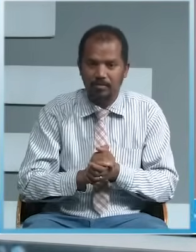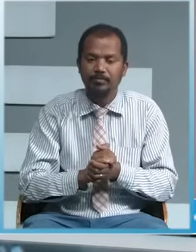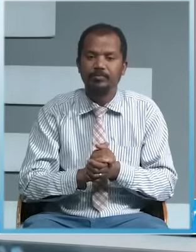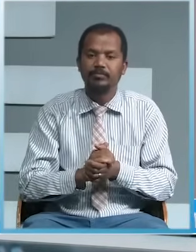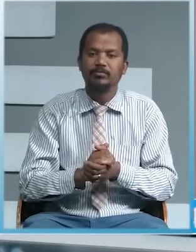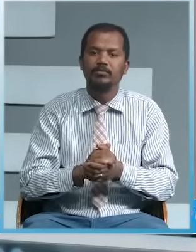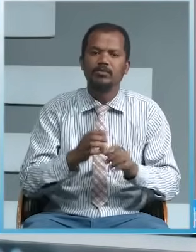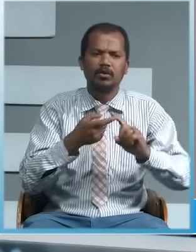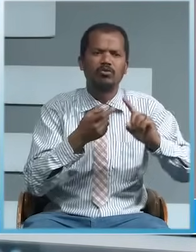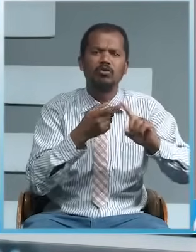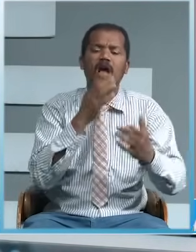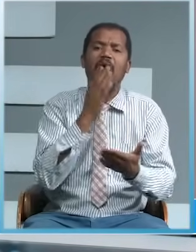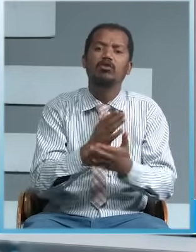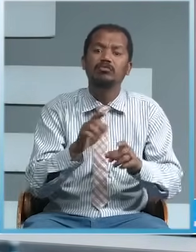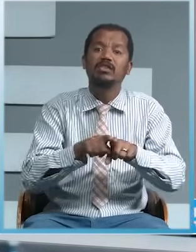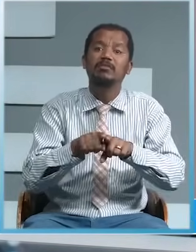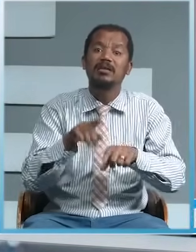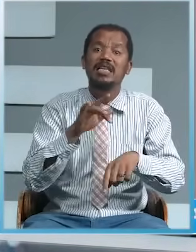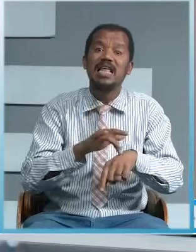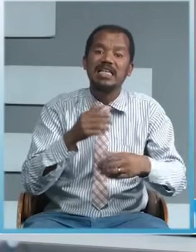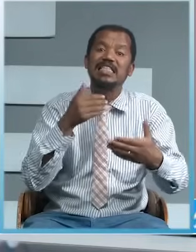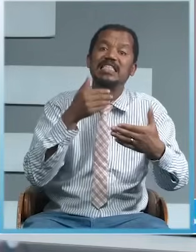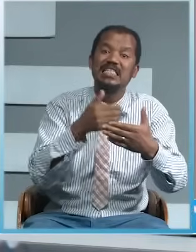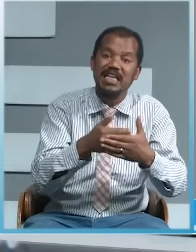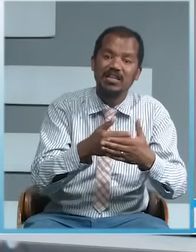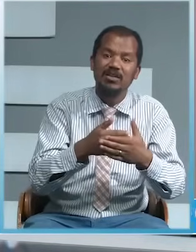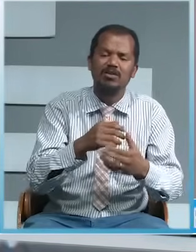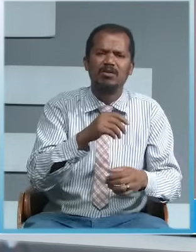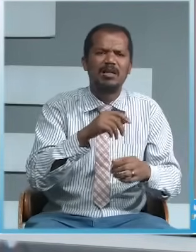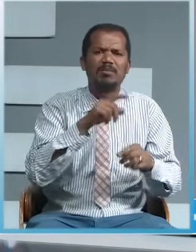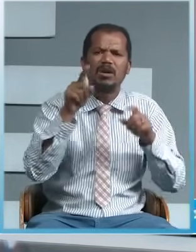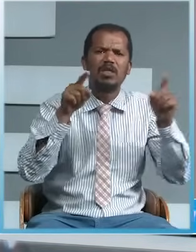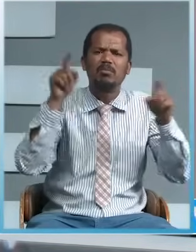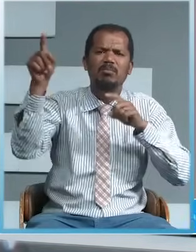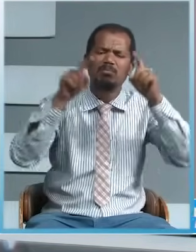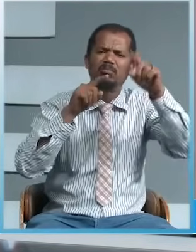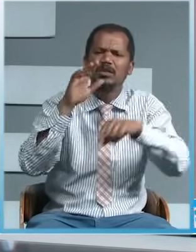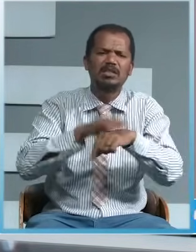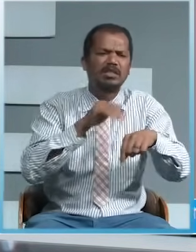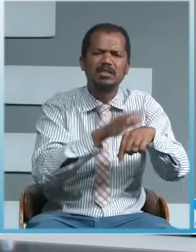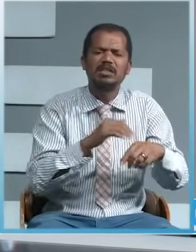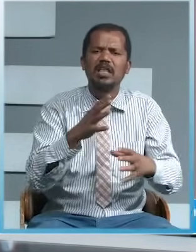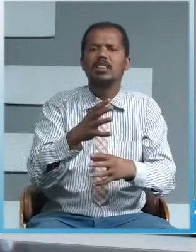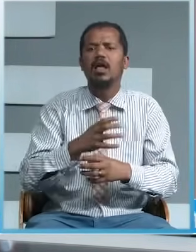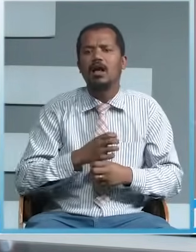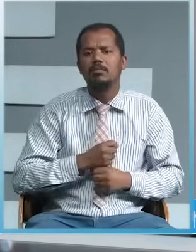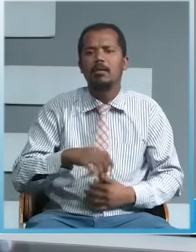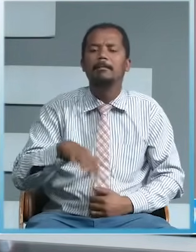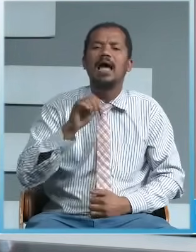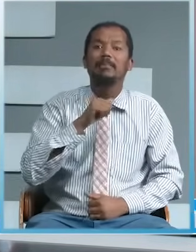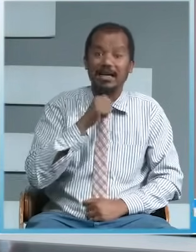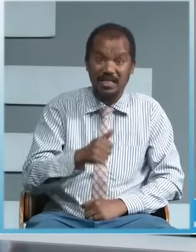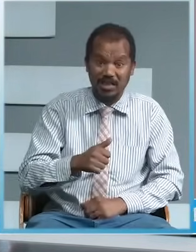አስታወቀም። የተኩስ አቁም ስምምነት ላይ እንዲደረስ ከየአቅጣጫው የሚቀርቡ ጥሪዎች